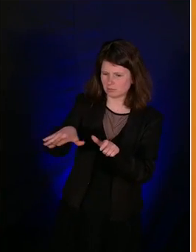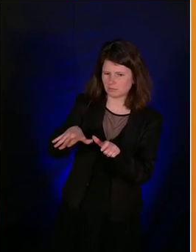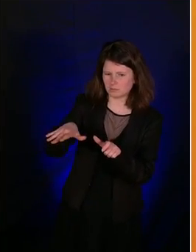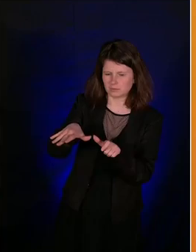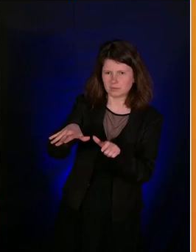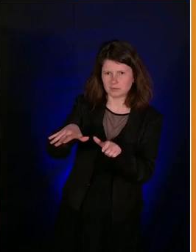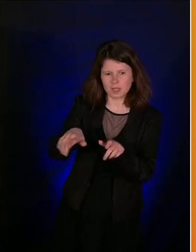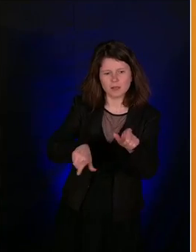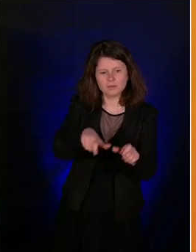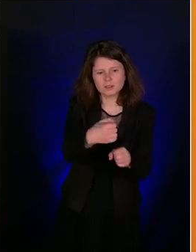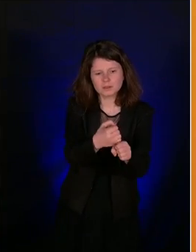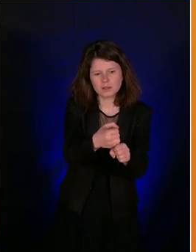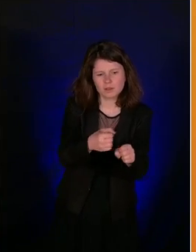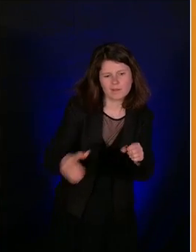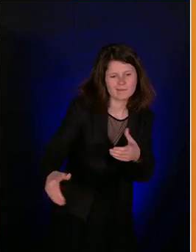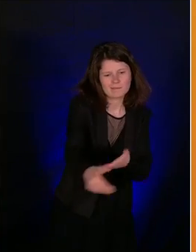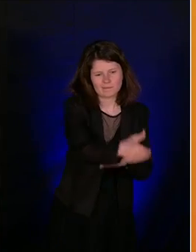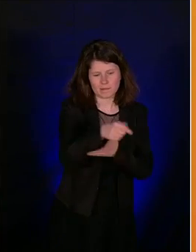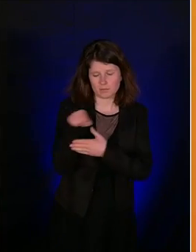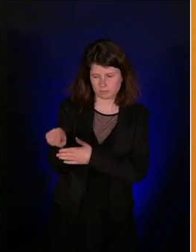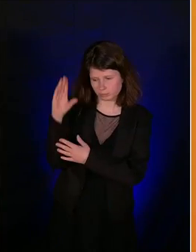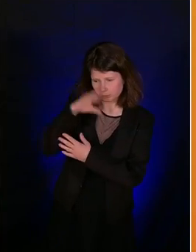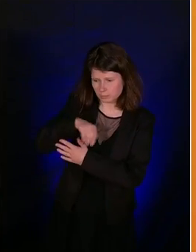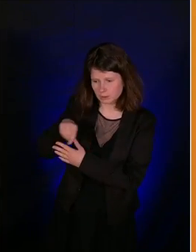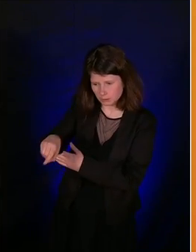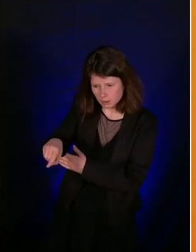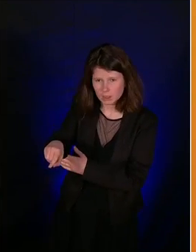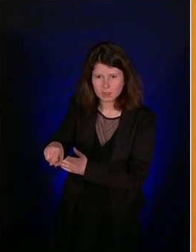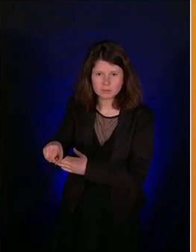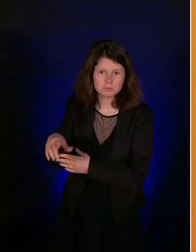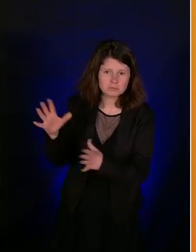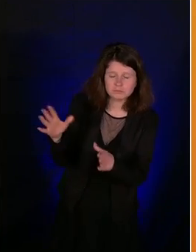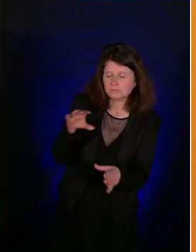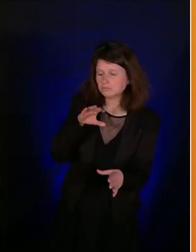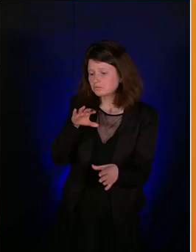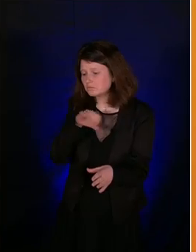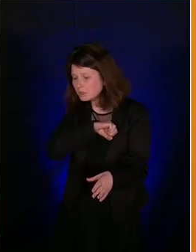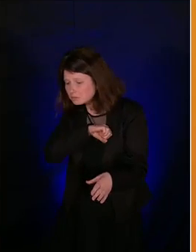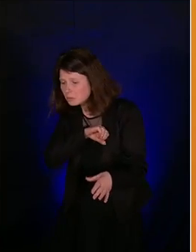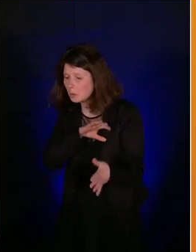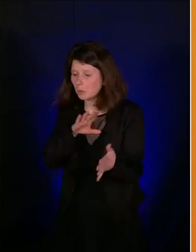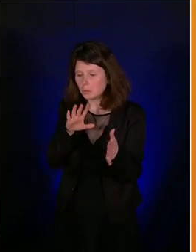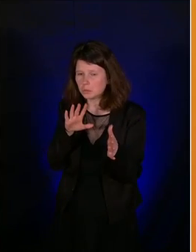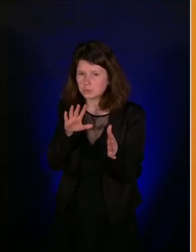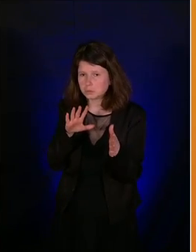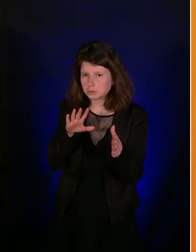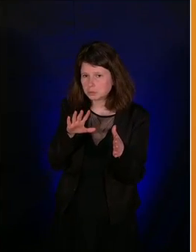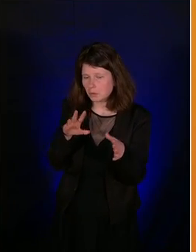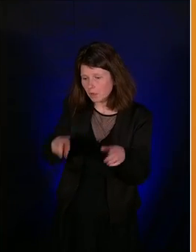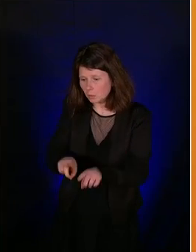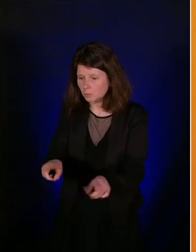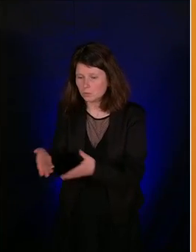sous prétexte de convergence artif officiel tantôt sous prétexte d'entrrisme notamment dans un document